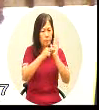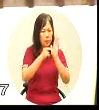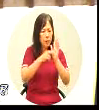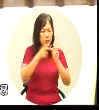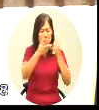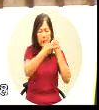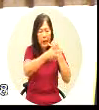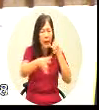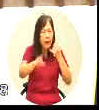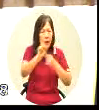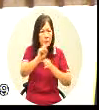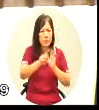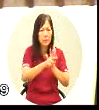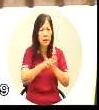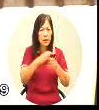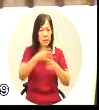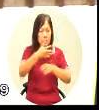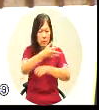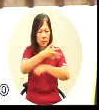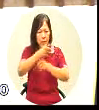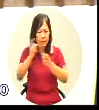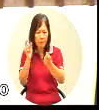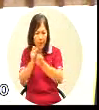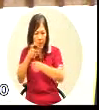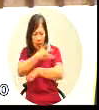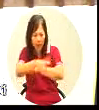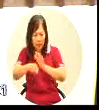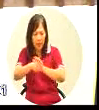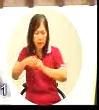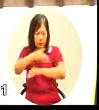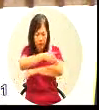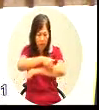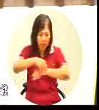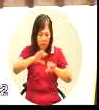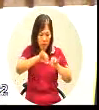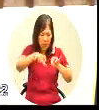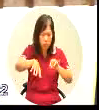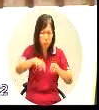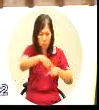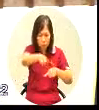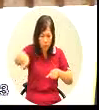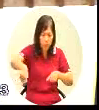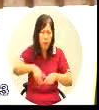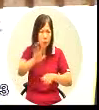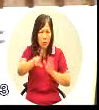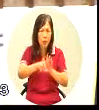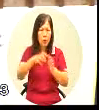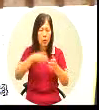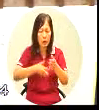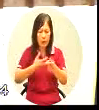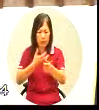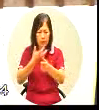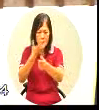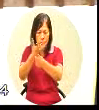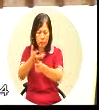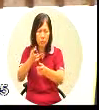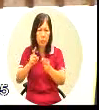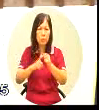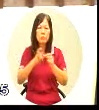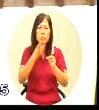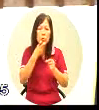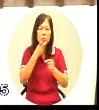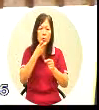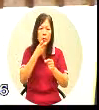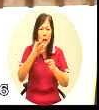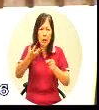岸，海岸地区分成滨海陆地跟这个沿海地区齁，那里面也授权中央主管机关，也就是这